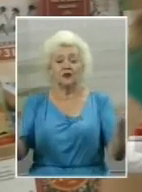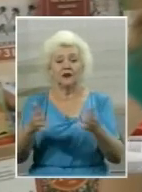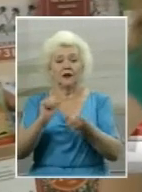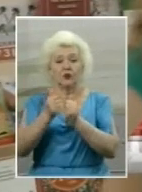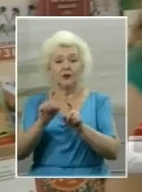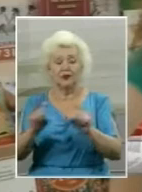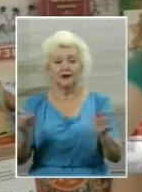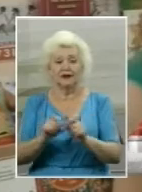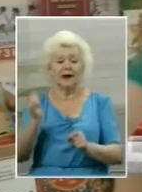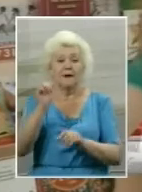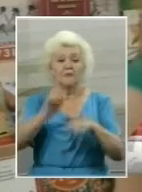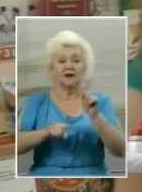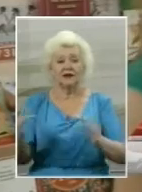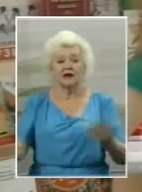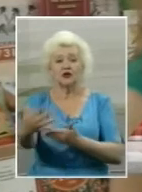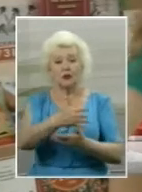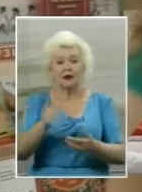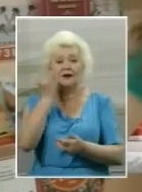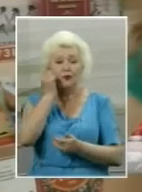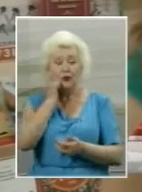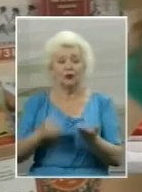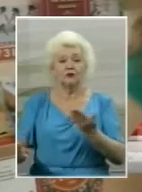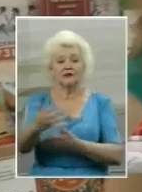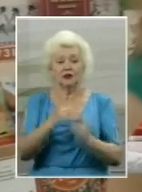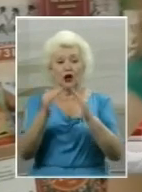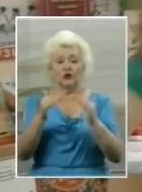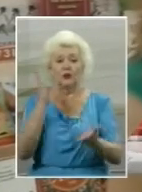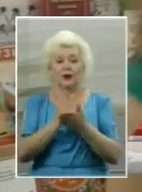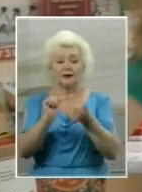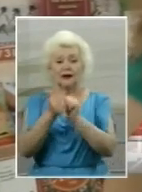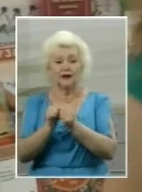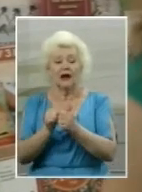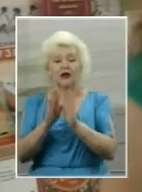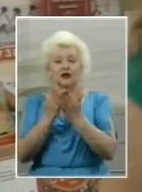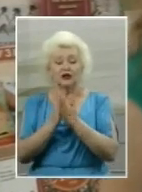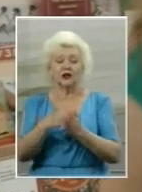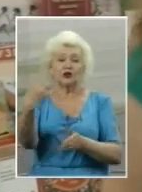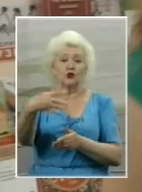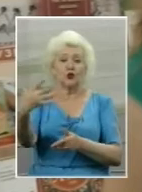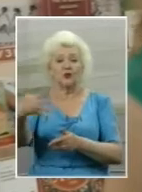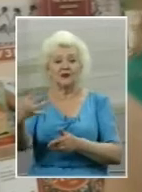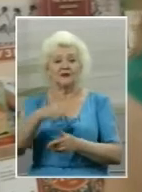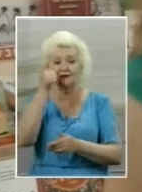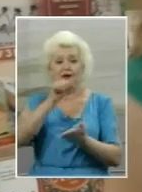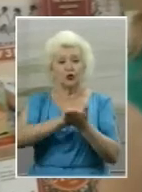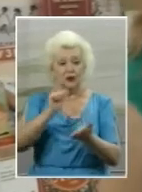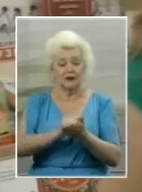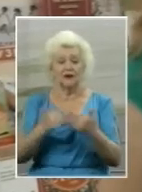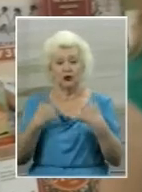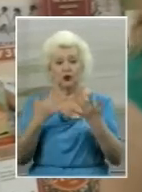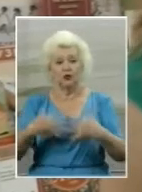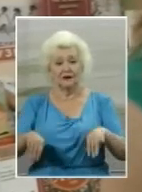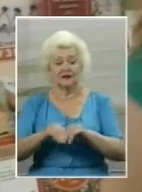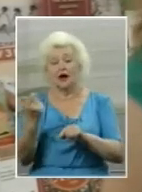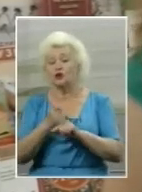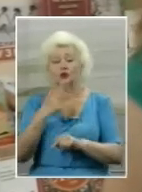її збирали, бабуся також збирала. У нас вдома є книжки ще 40-х, 50-х років, тому це у нас сімейне. Ми дуже